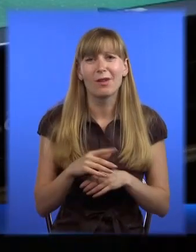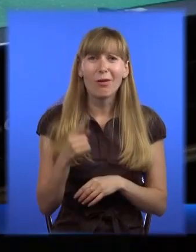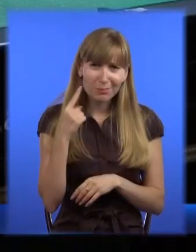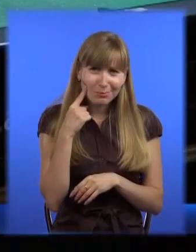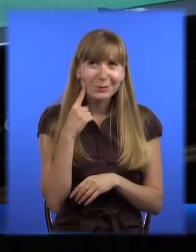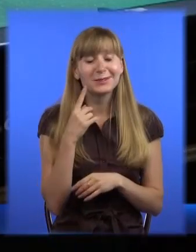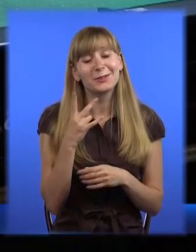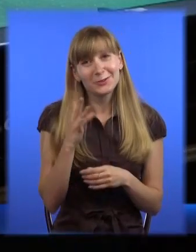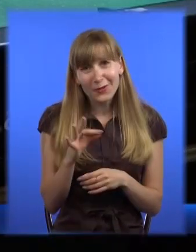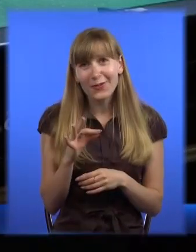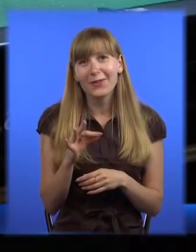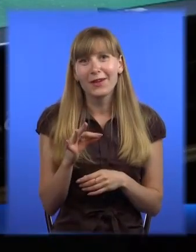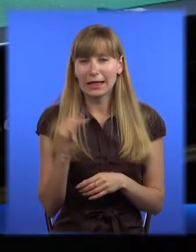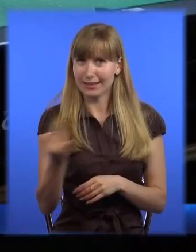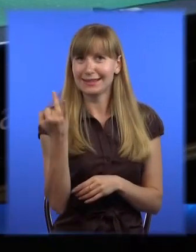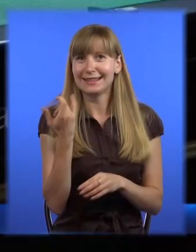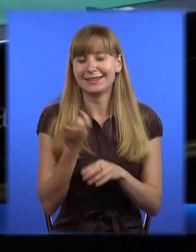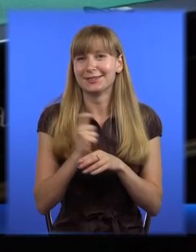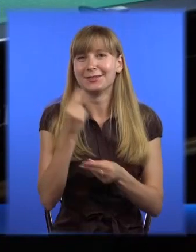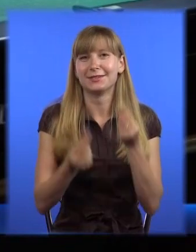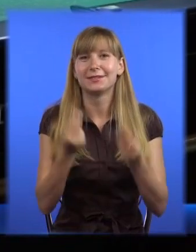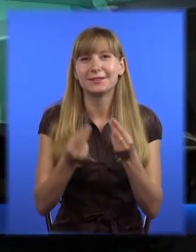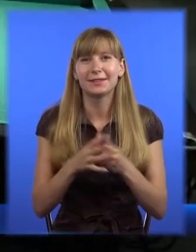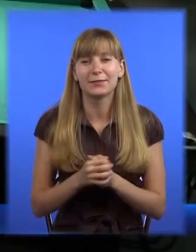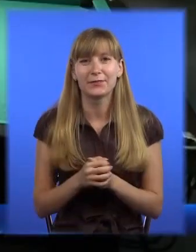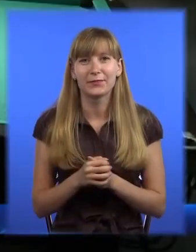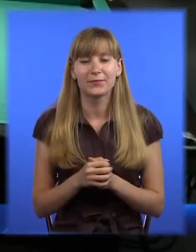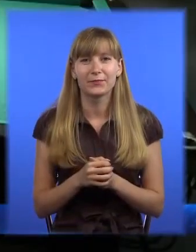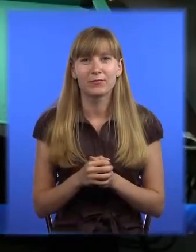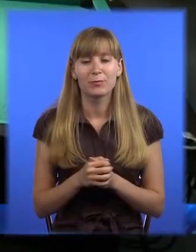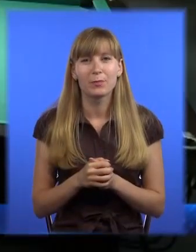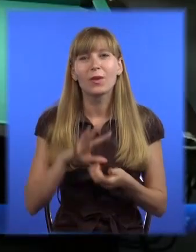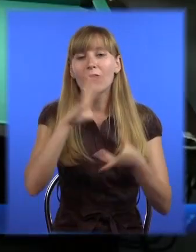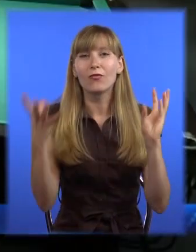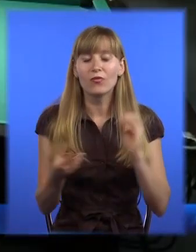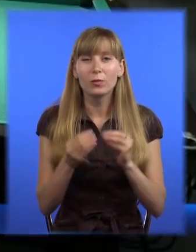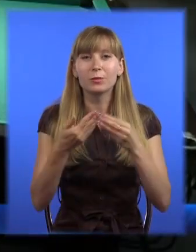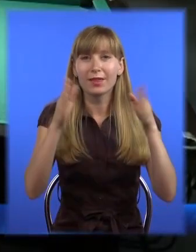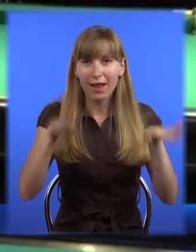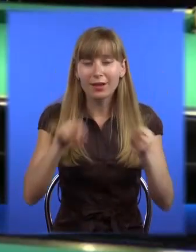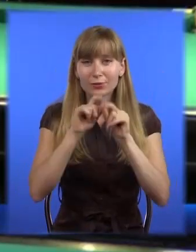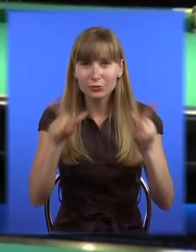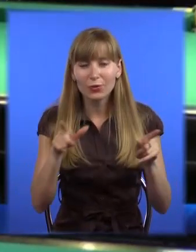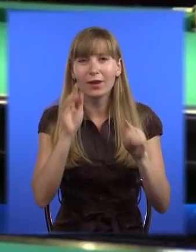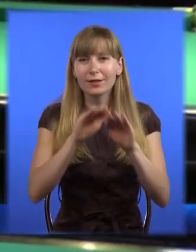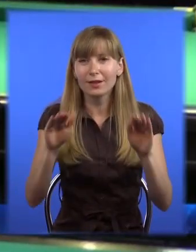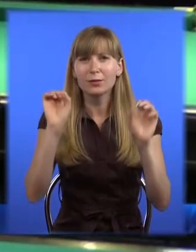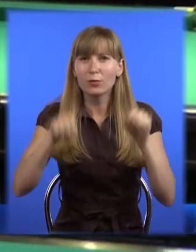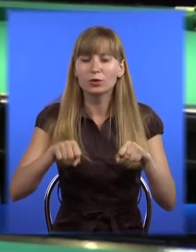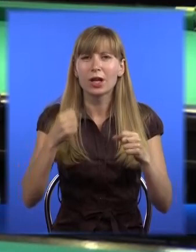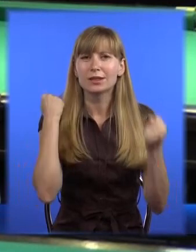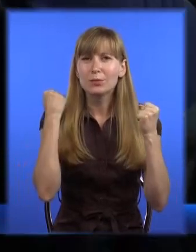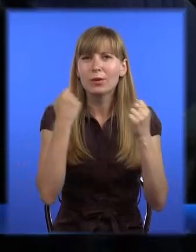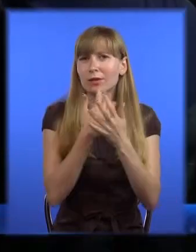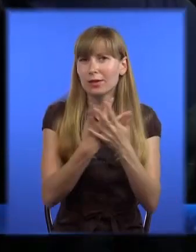это немного обидно. Ну, интересная игра. Загалом у пришкільних таборах діти можуть обирати більше, ніж з 20